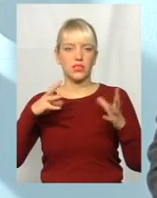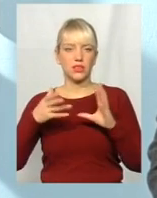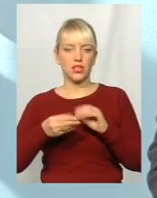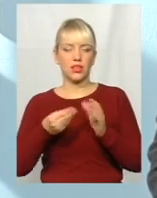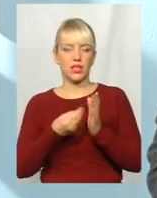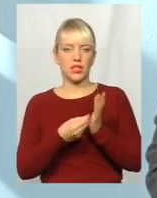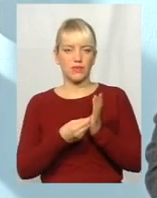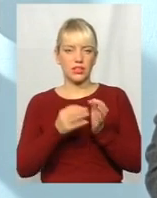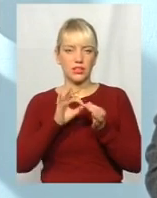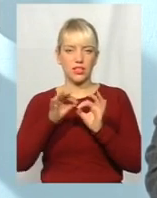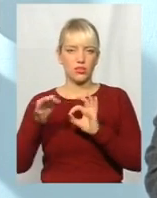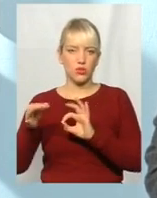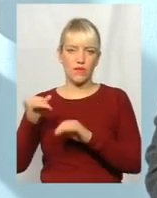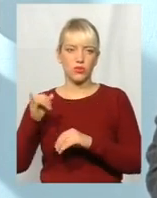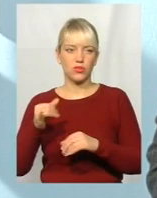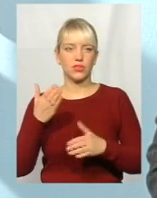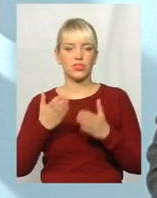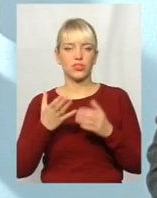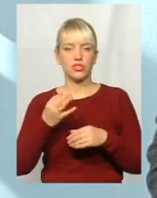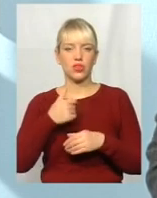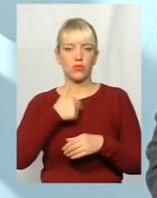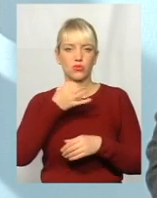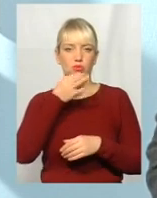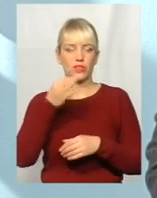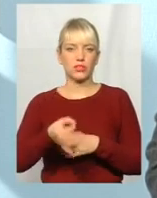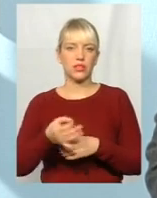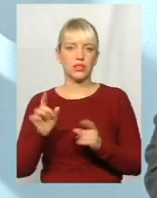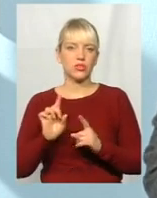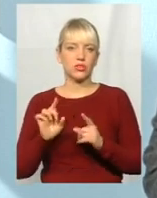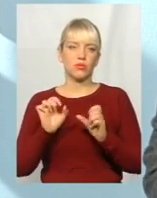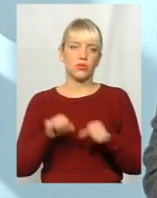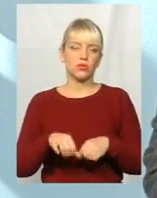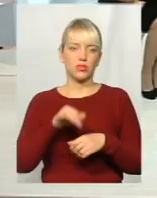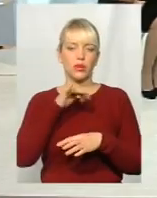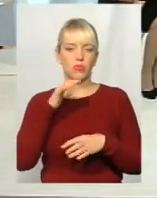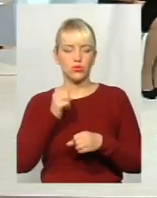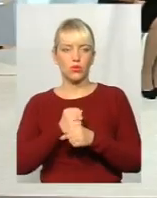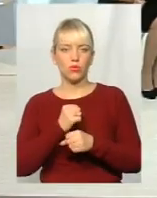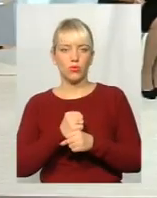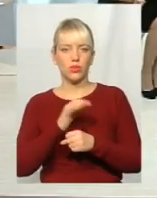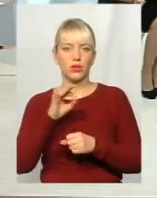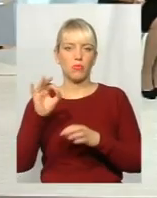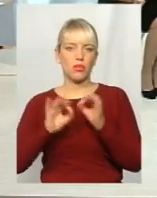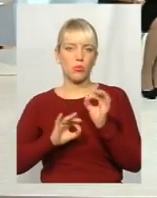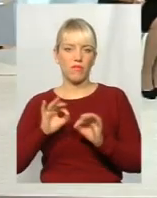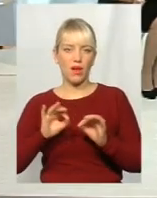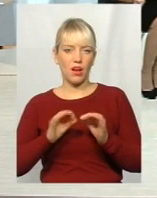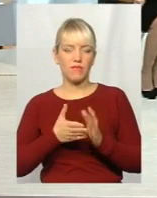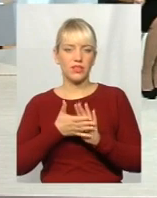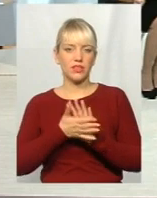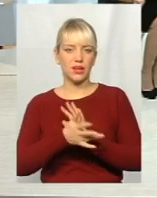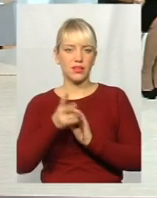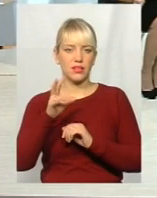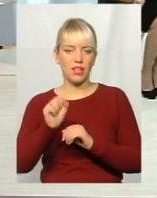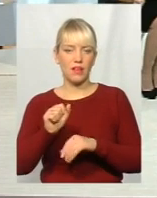так деталізовано, і ще, як я хотіла би сказати, що можуть, не можуть робити питома вага витрат на